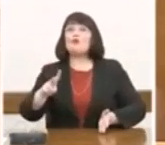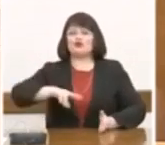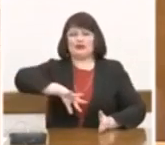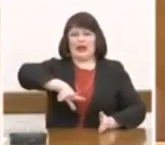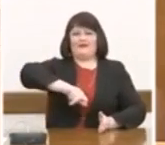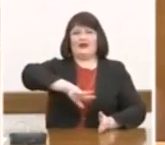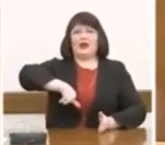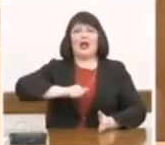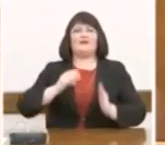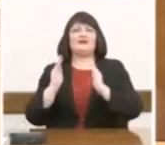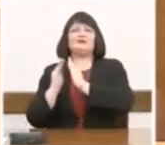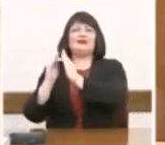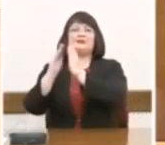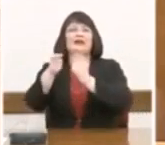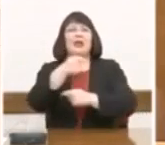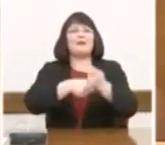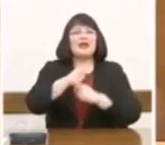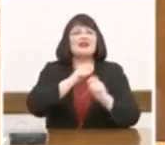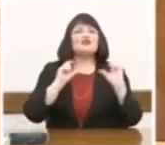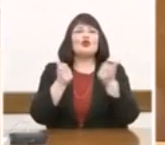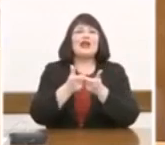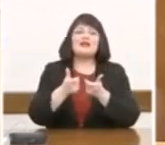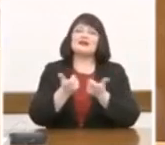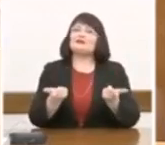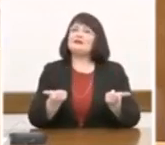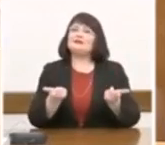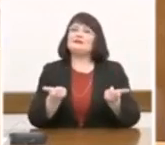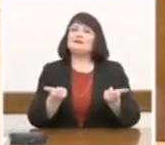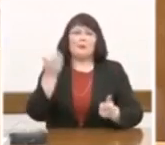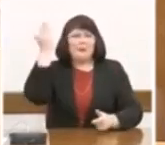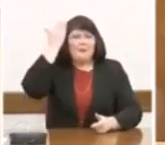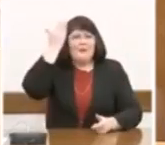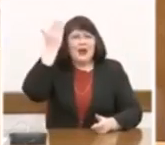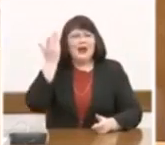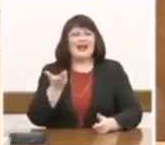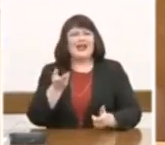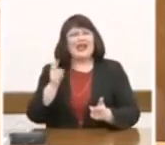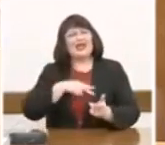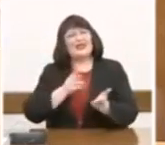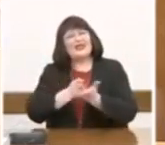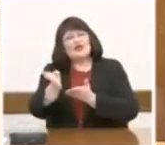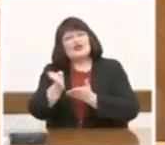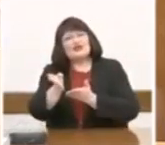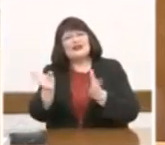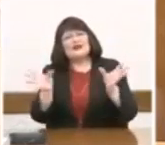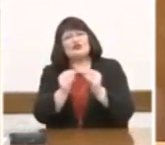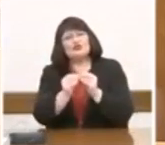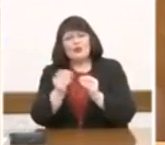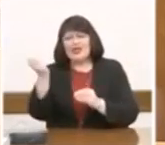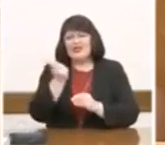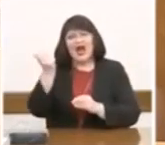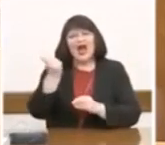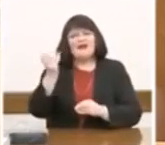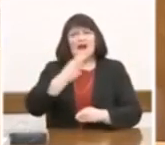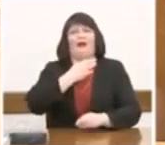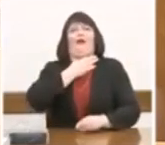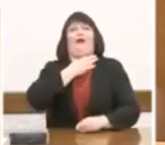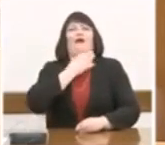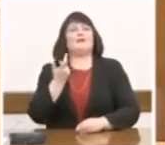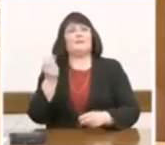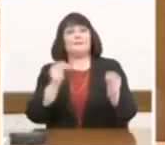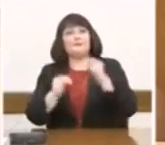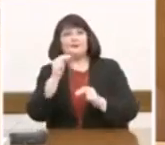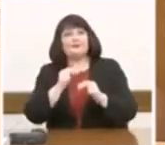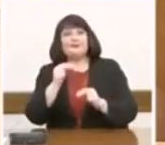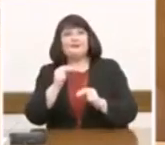νοικοκυριά και επιχειρήσεις? Τι σημαίνει δικαιοσύνη παντού για τα κόκκινα δάνεια, αφού εσείς ψηφίσατε τον Ηρακλή, τον